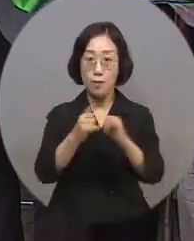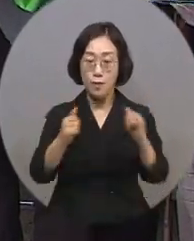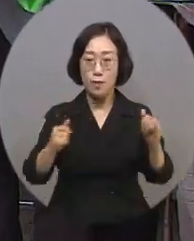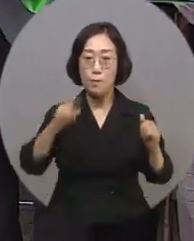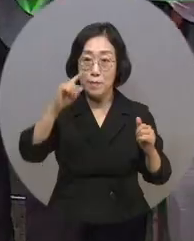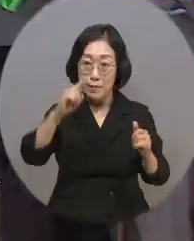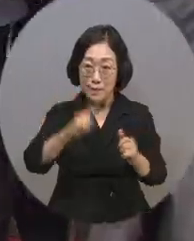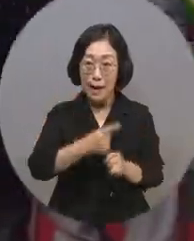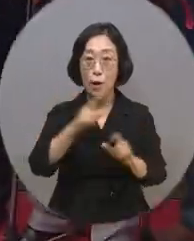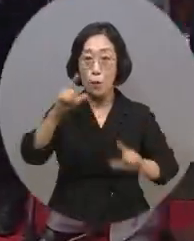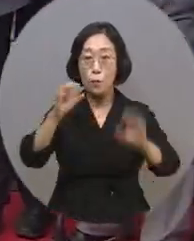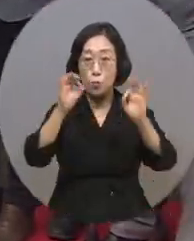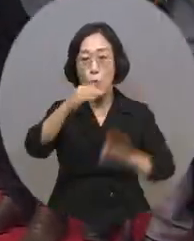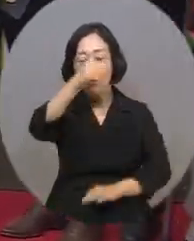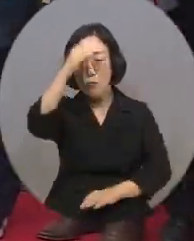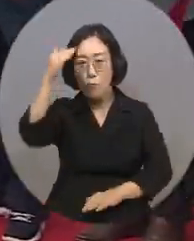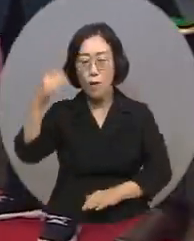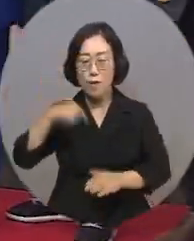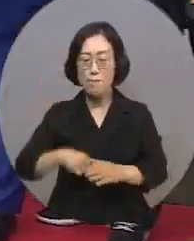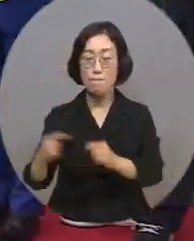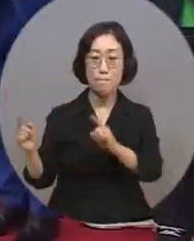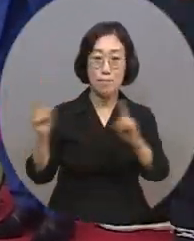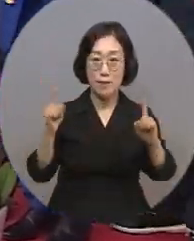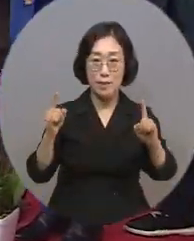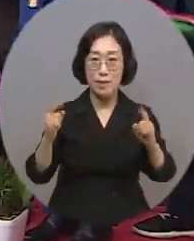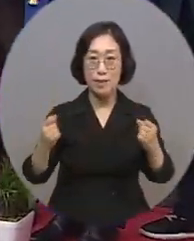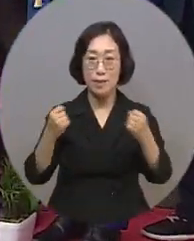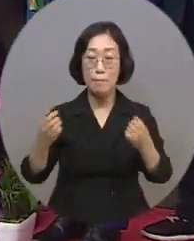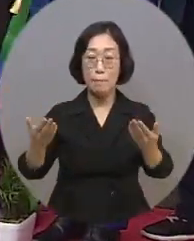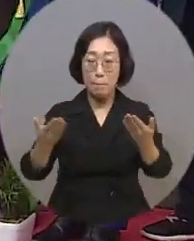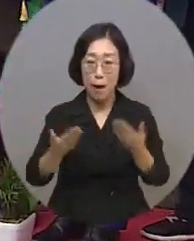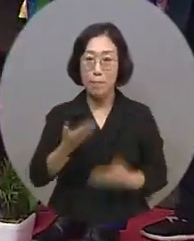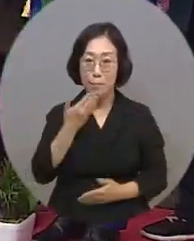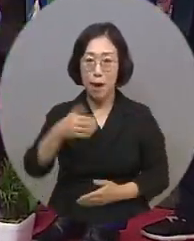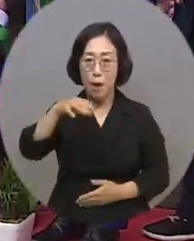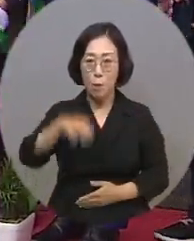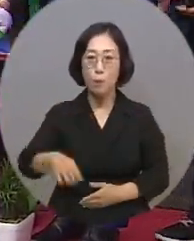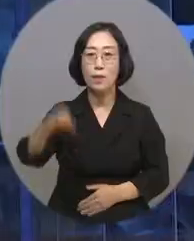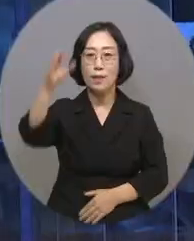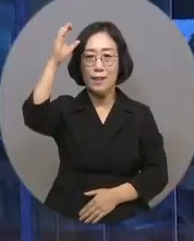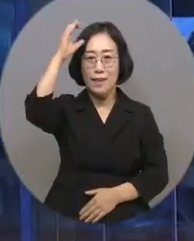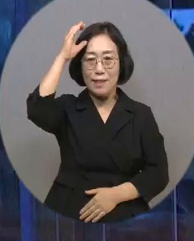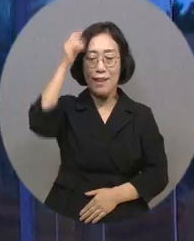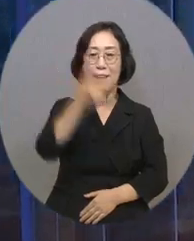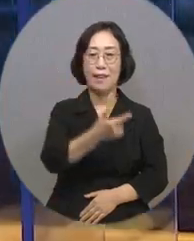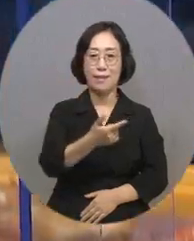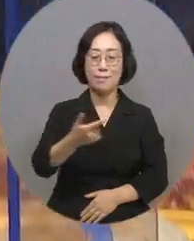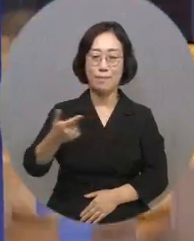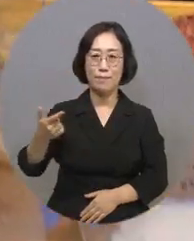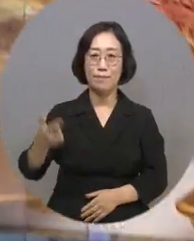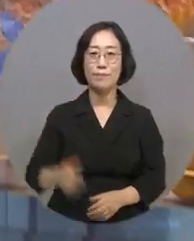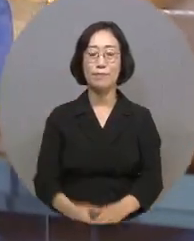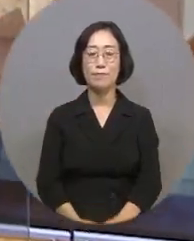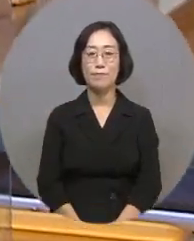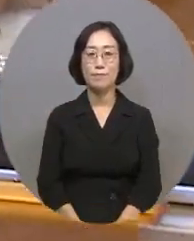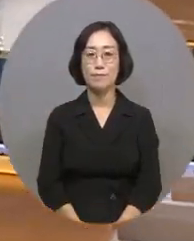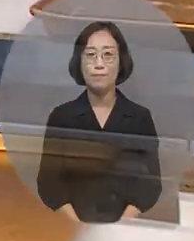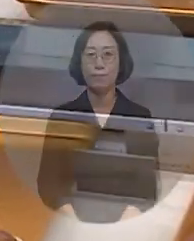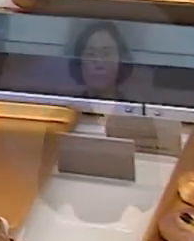속에서 힐링하고 에너지를 재충전할 수 있는 공간이 될 것으로 기대됩니다. 복지TV 뉴스